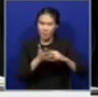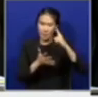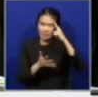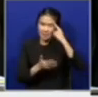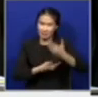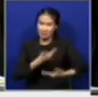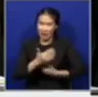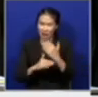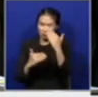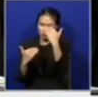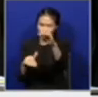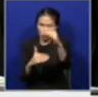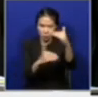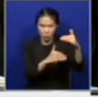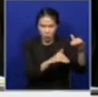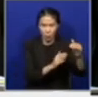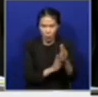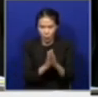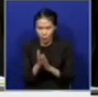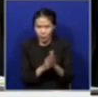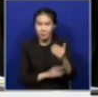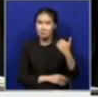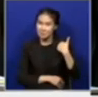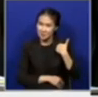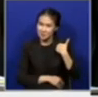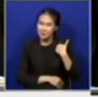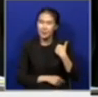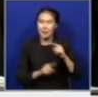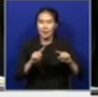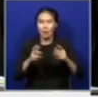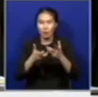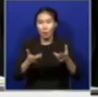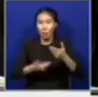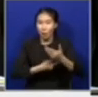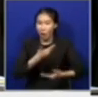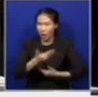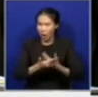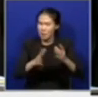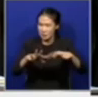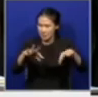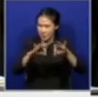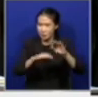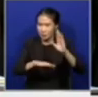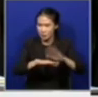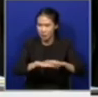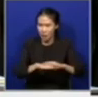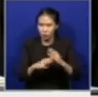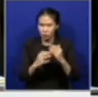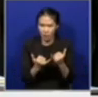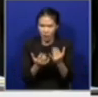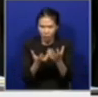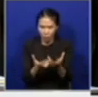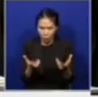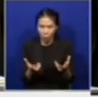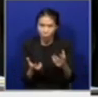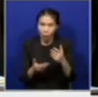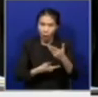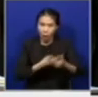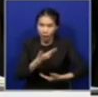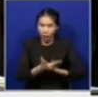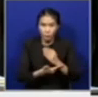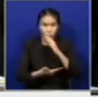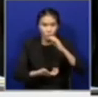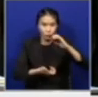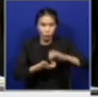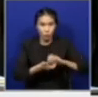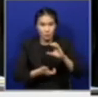ท่านประธานที่เคารพประการแรกค่ะเรามักจะได้ยินข้อมูลว่าการเข้าร่วมความตกลง CPTPP จะทำ